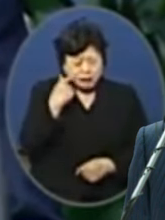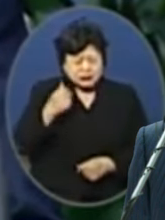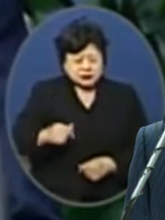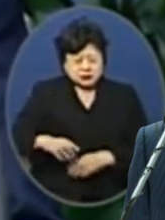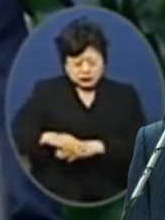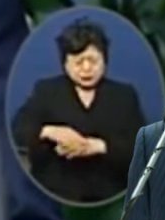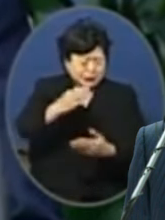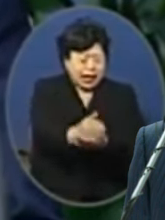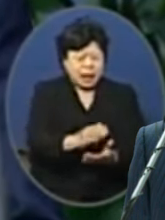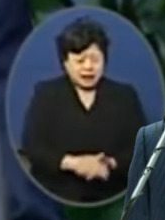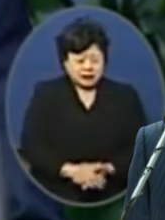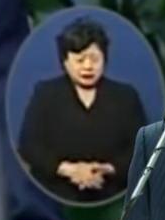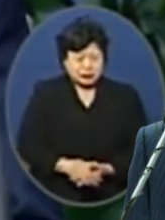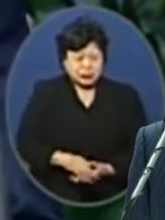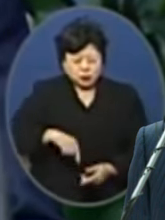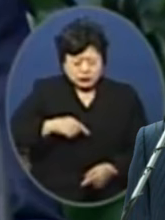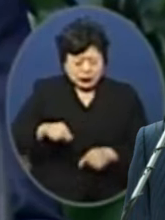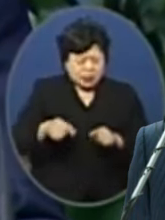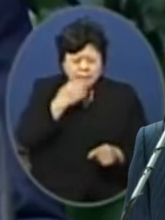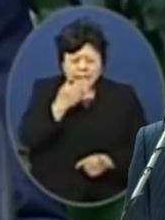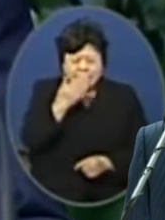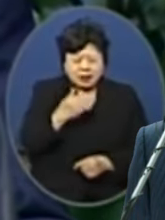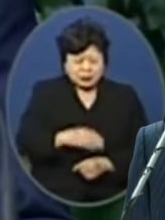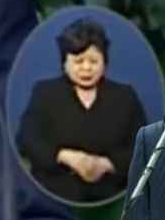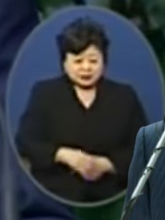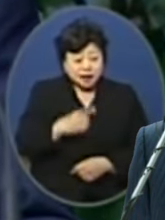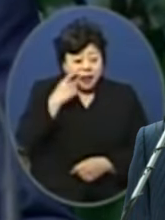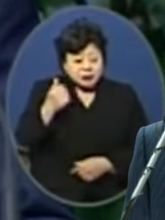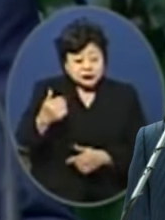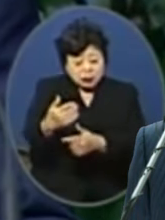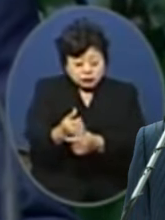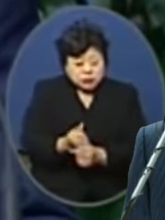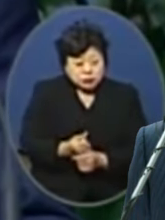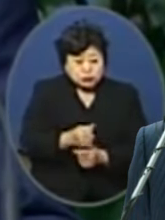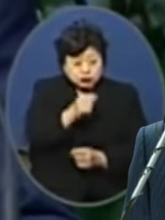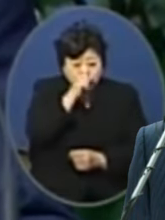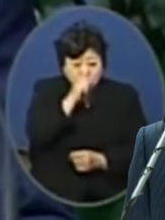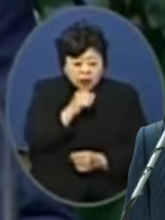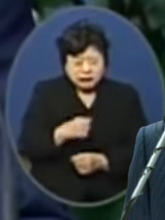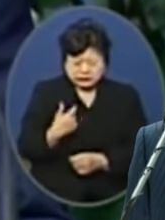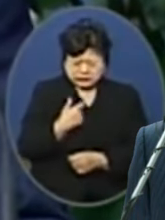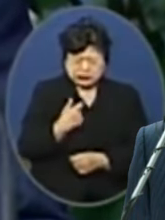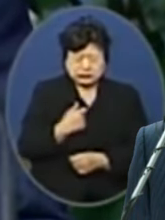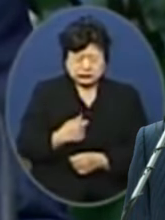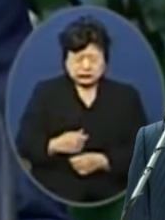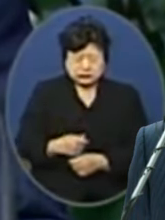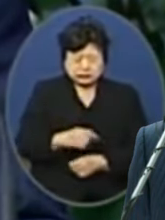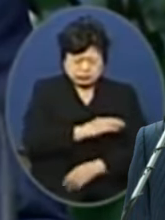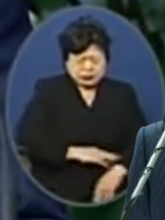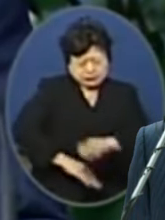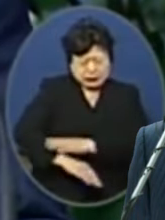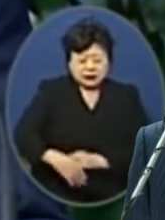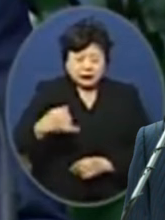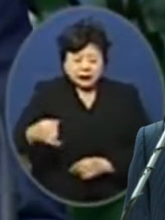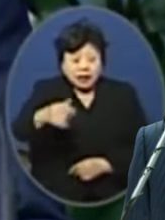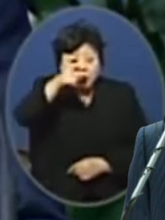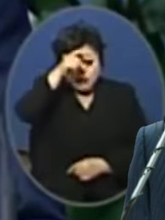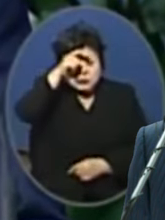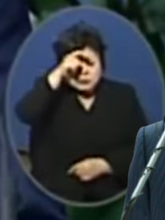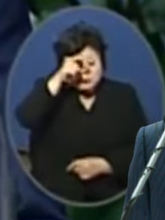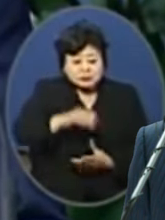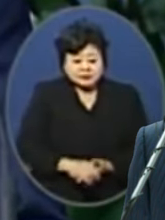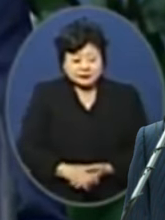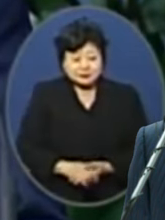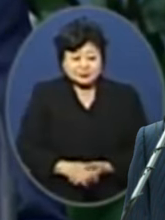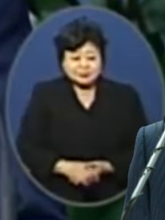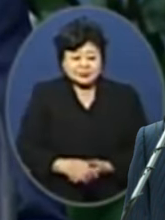자꾸 내 손을 잡냐 내 걷는다 아버지가 붙잡아 주면 좋지않냐 필요 없다 그래